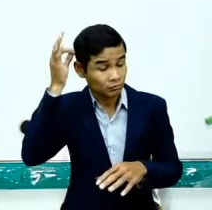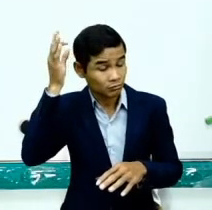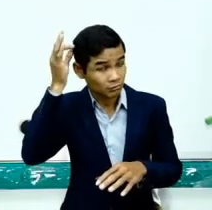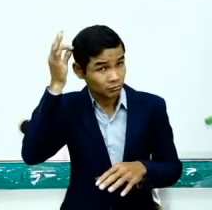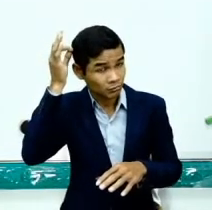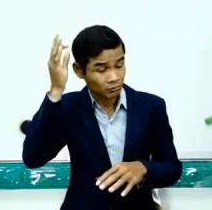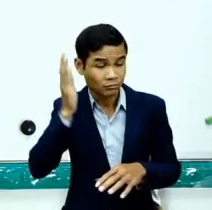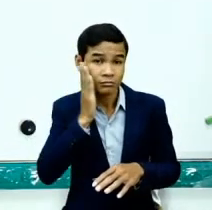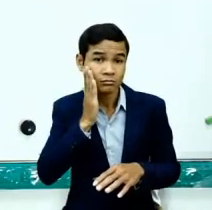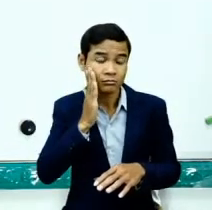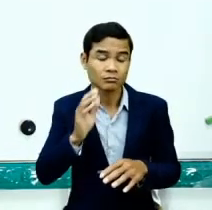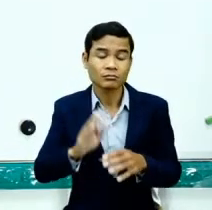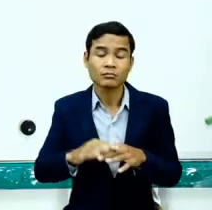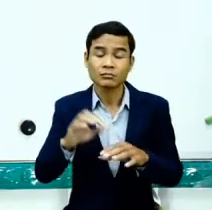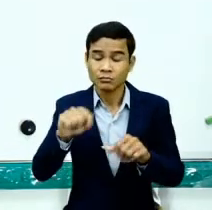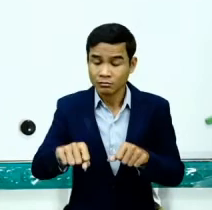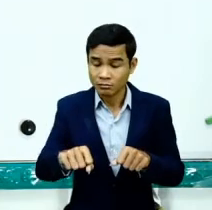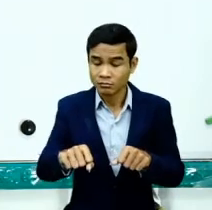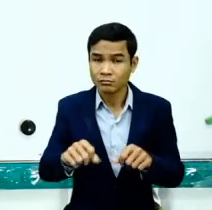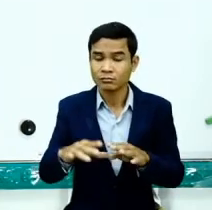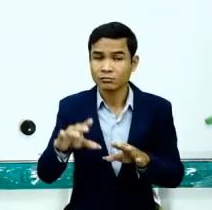tiết